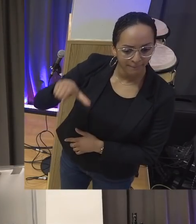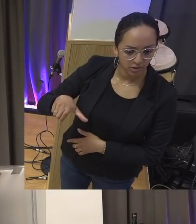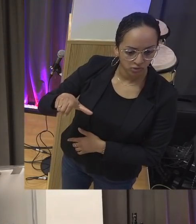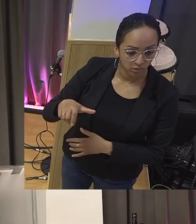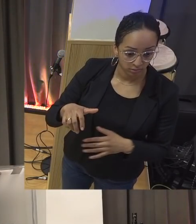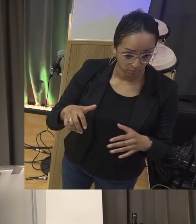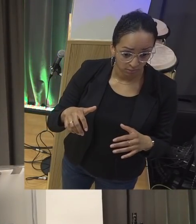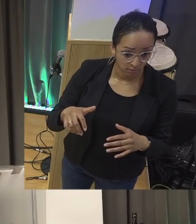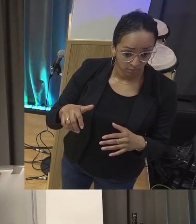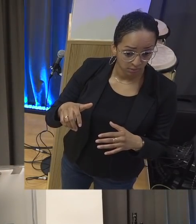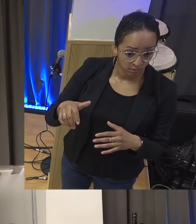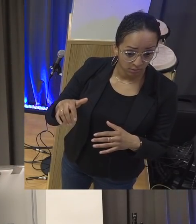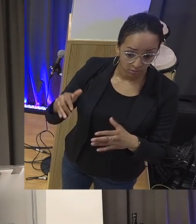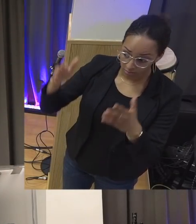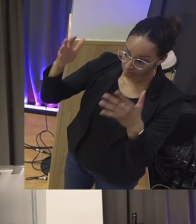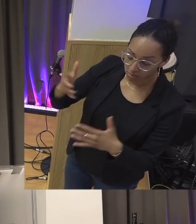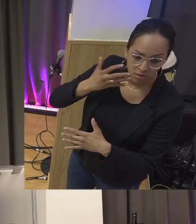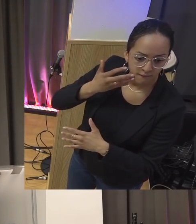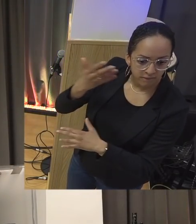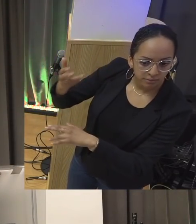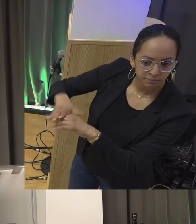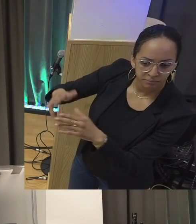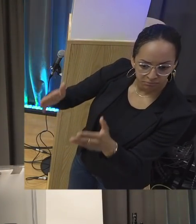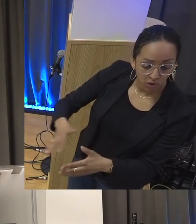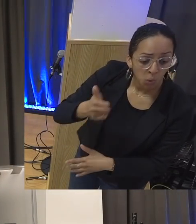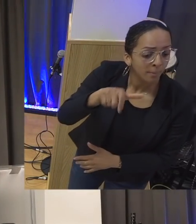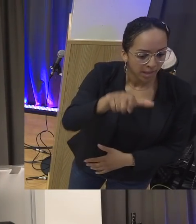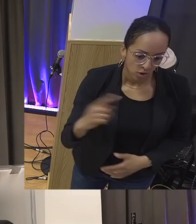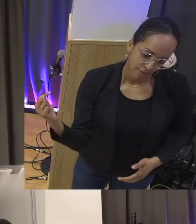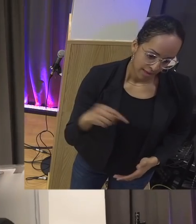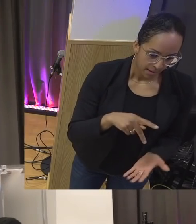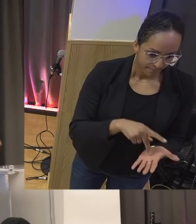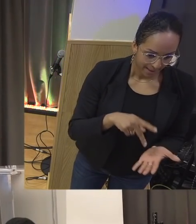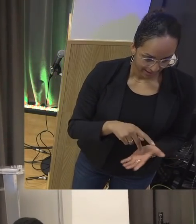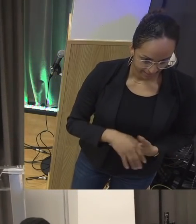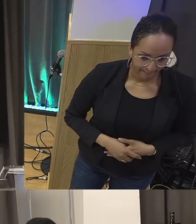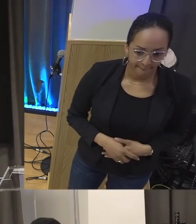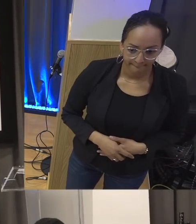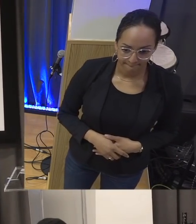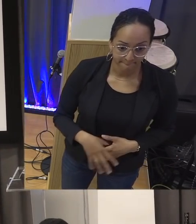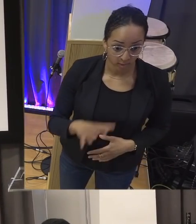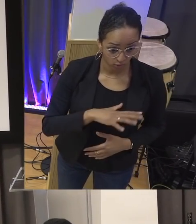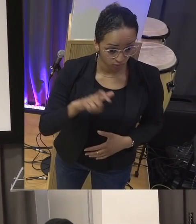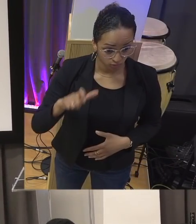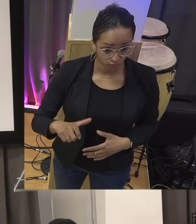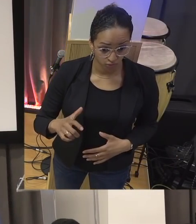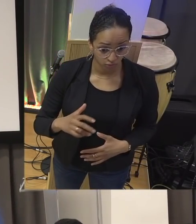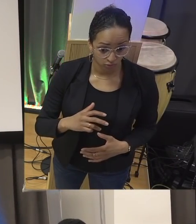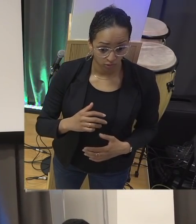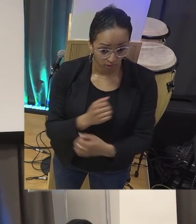L'orateur, quand il vient à Paris, j'ai l'RG, la police, et puis j'ai des gardes du corps qui sont